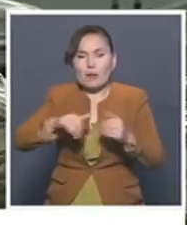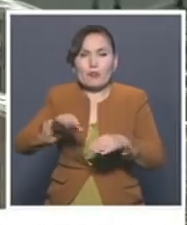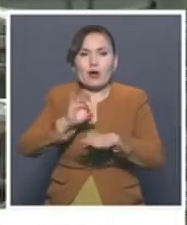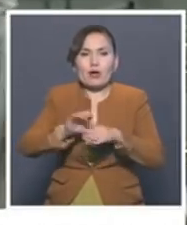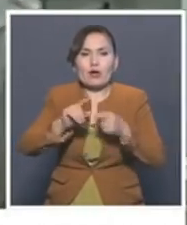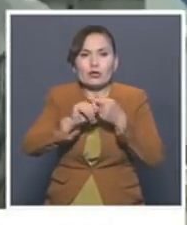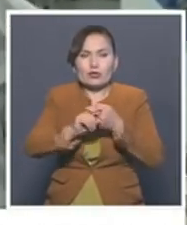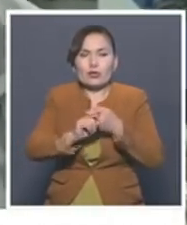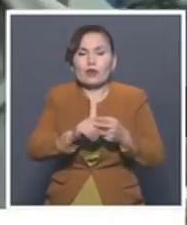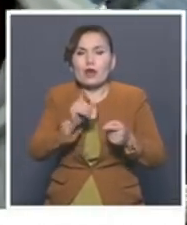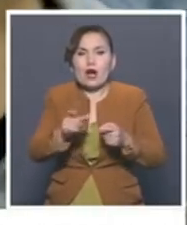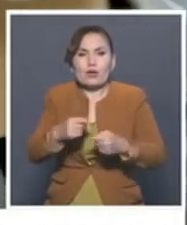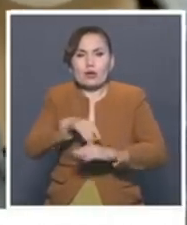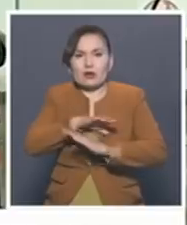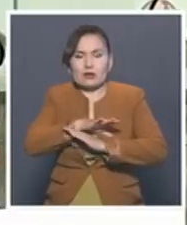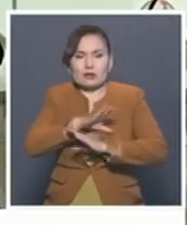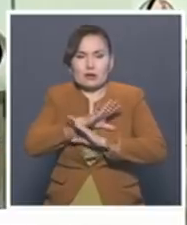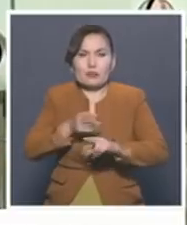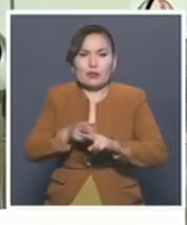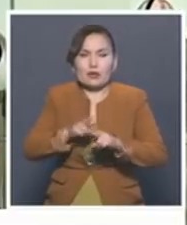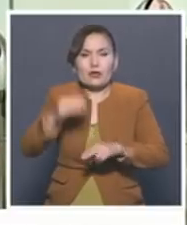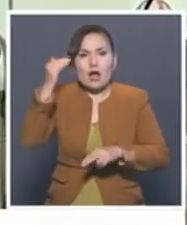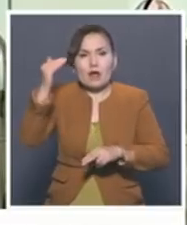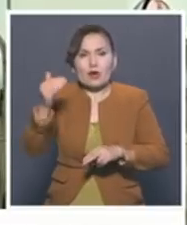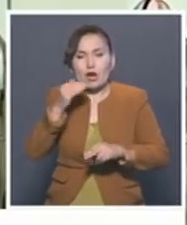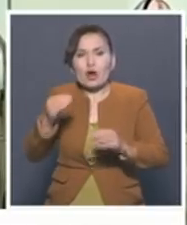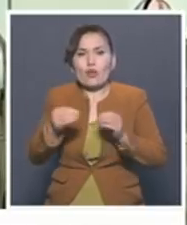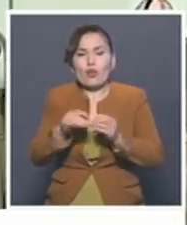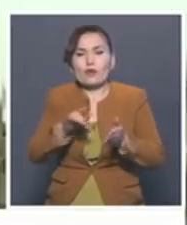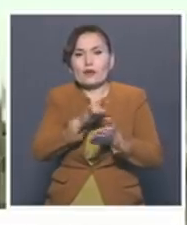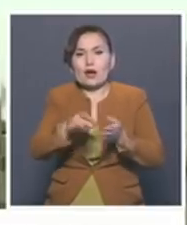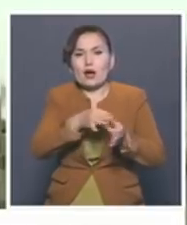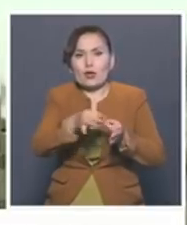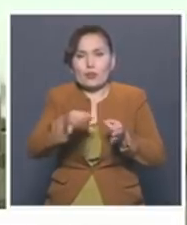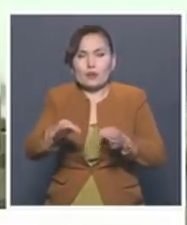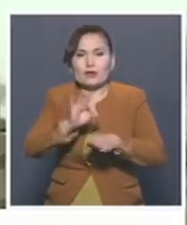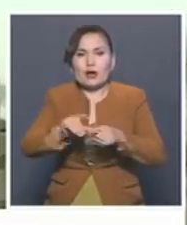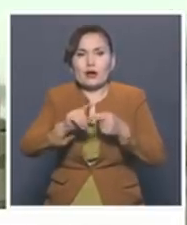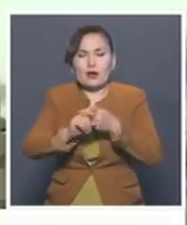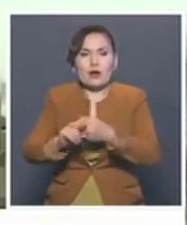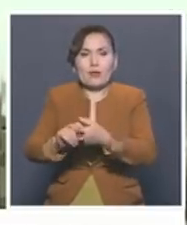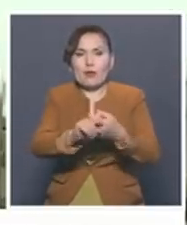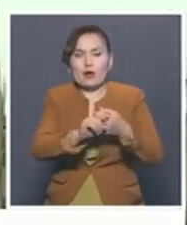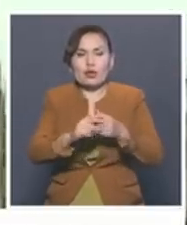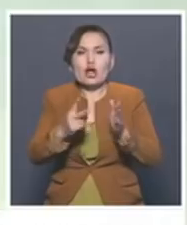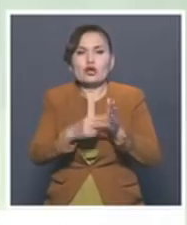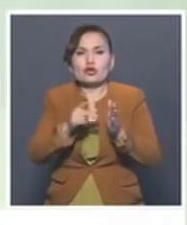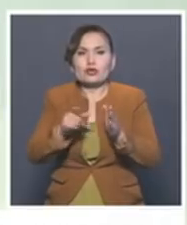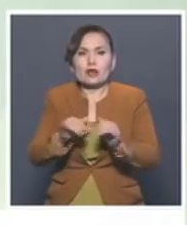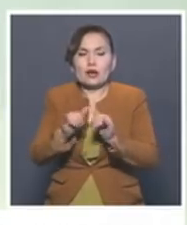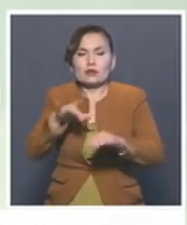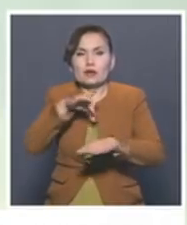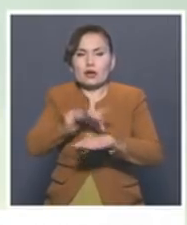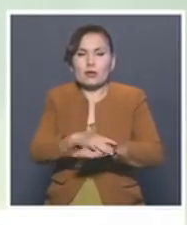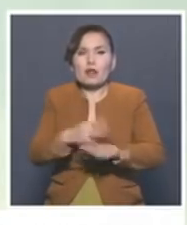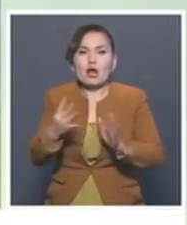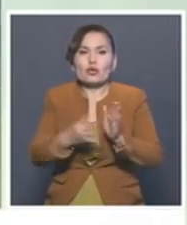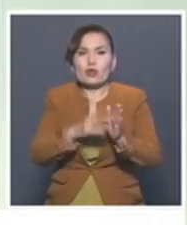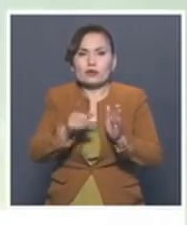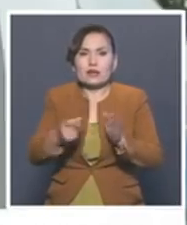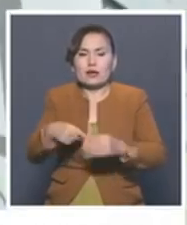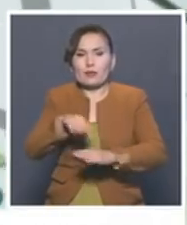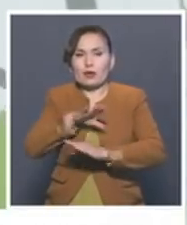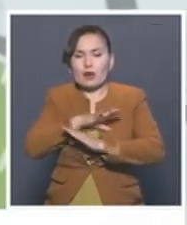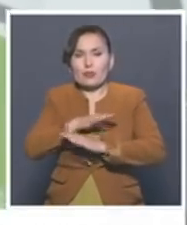адам жоғалтпаған еді. Енді коронавирус Вьетнамның 10 қаласы мен провинциясын шарпып, оны жұқтырғандар 700-ден асып отыр, және де 9 тұрғын қайтыс